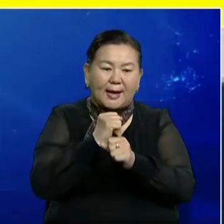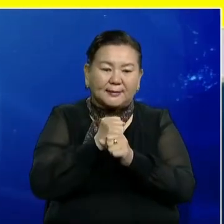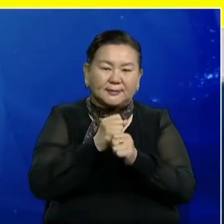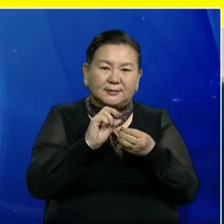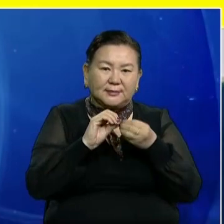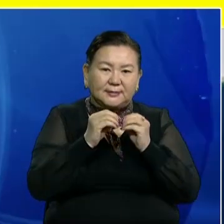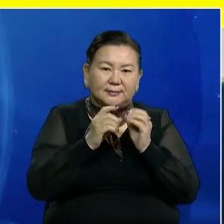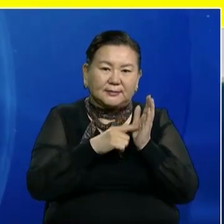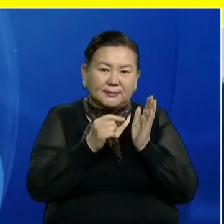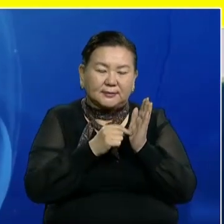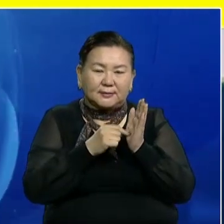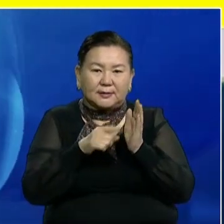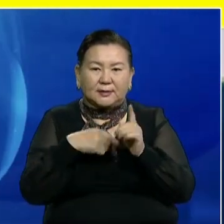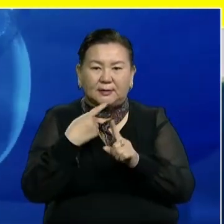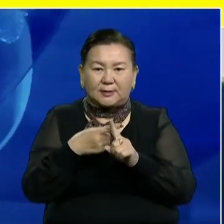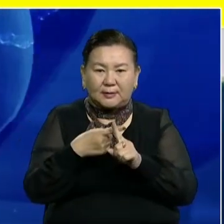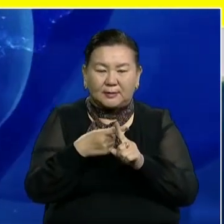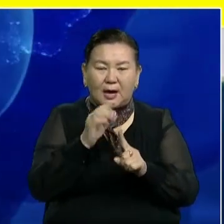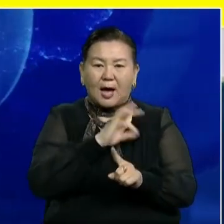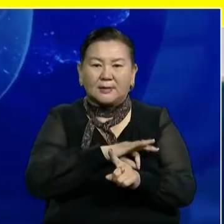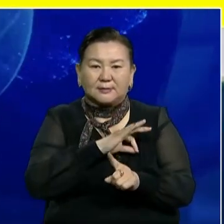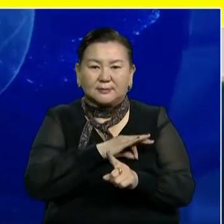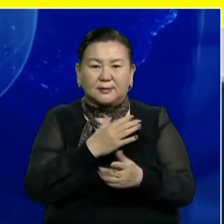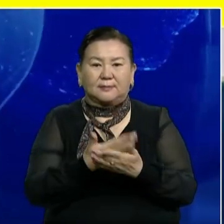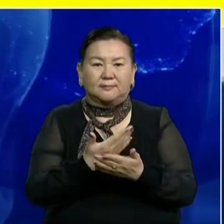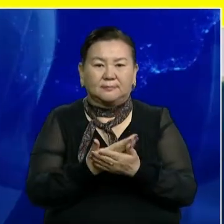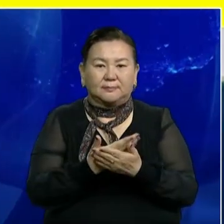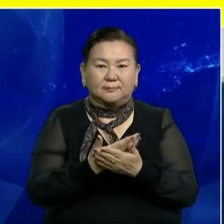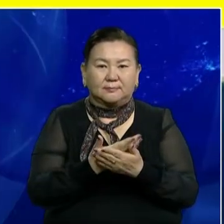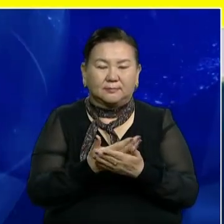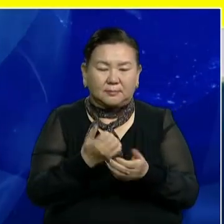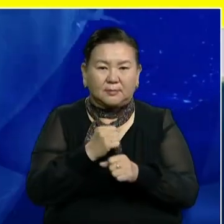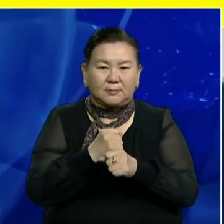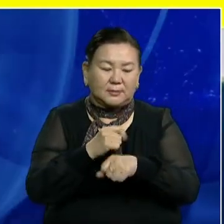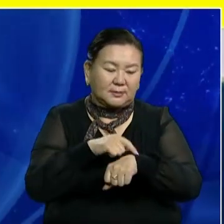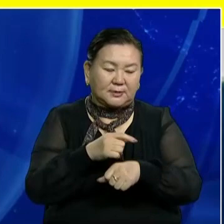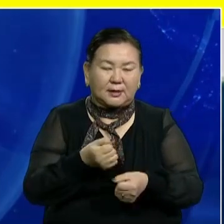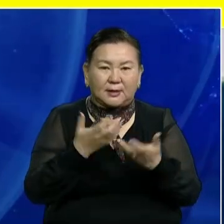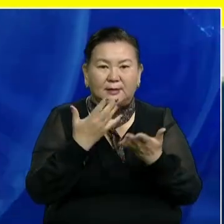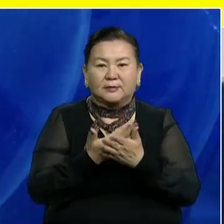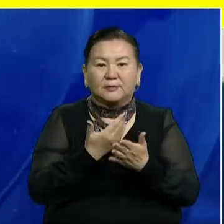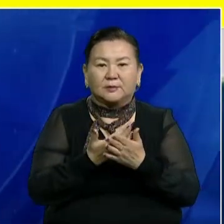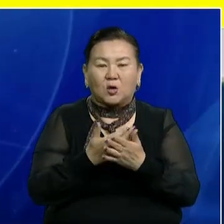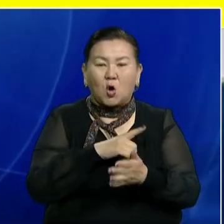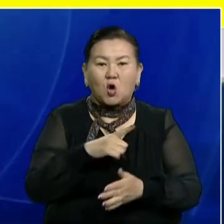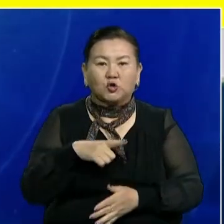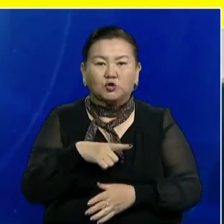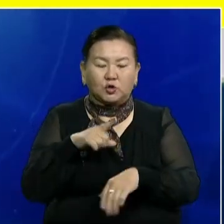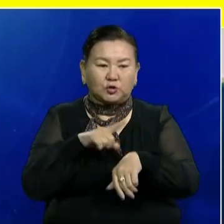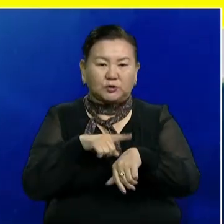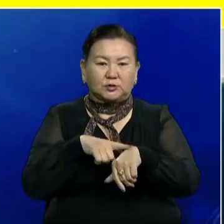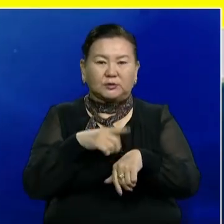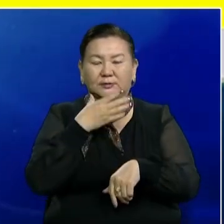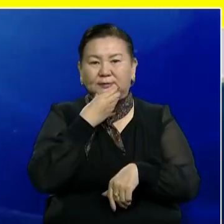руугаа шилжүүлээд бас дээрэс нь бид нар ч гэсэн ашигтай гэсэн тийм үү. Тэндэр юу байна вэ гэхэлээр бид нар ингээд төсөл өчөж үзэж гээд өөртөө ингээд